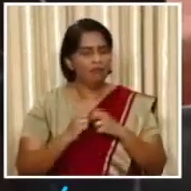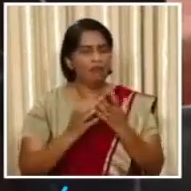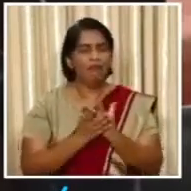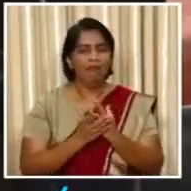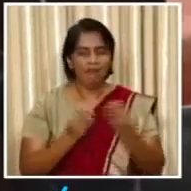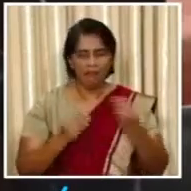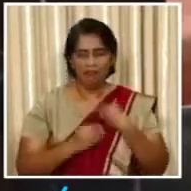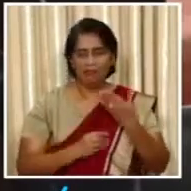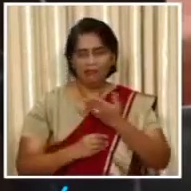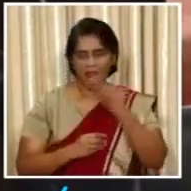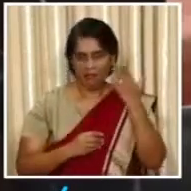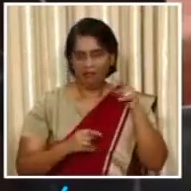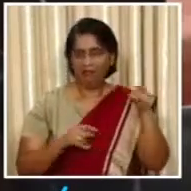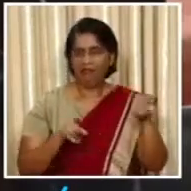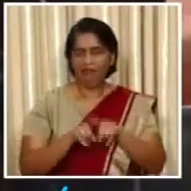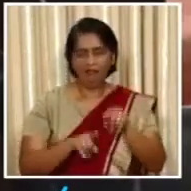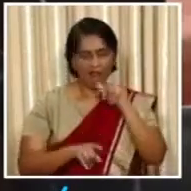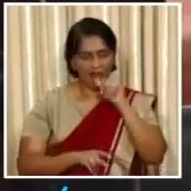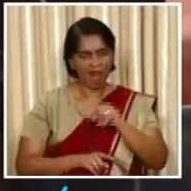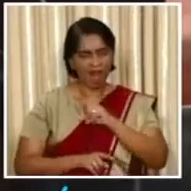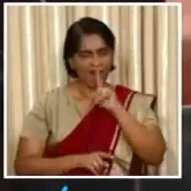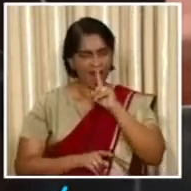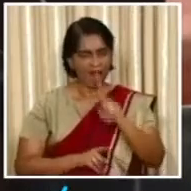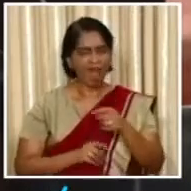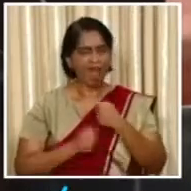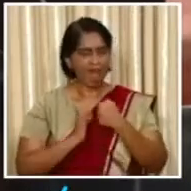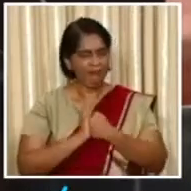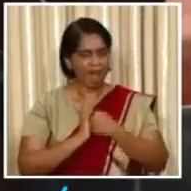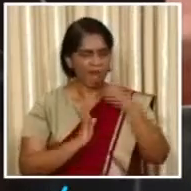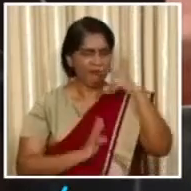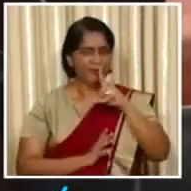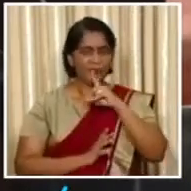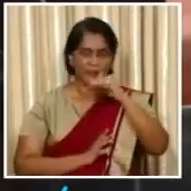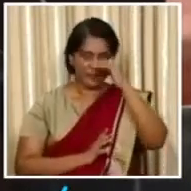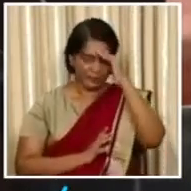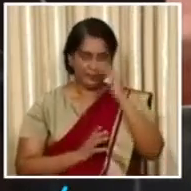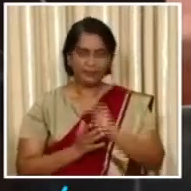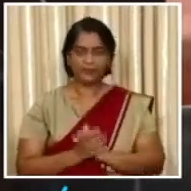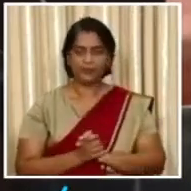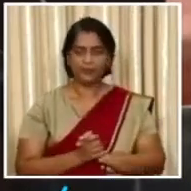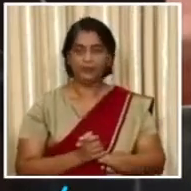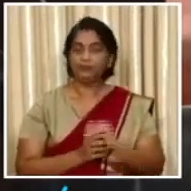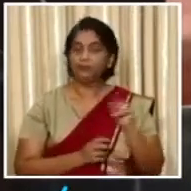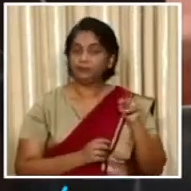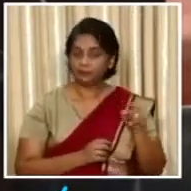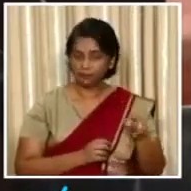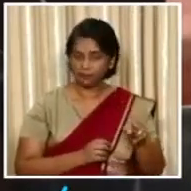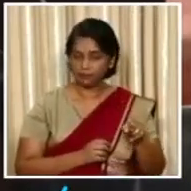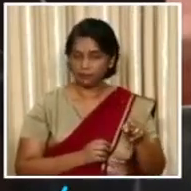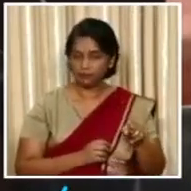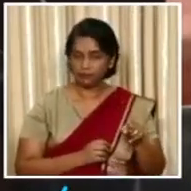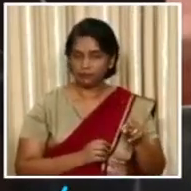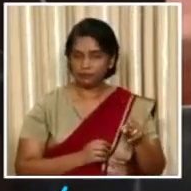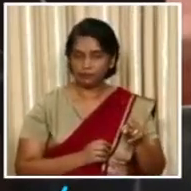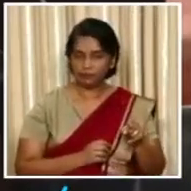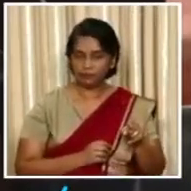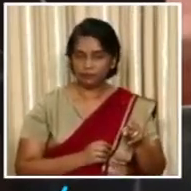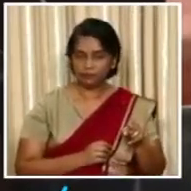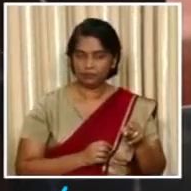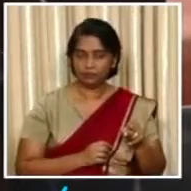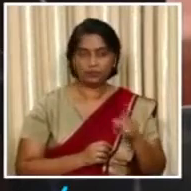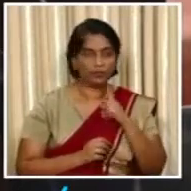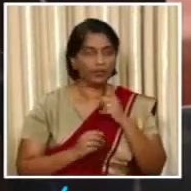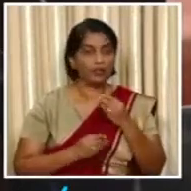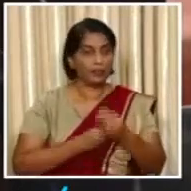இதை விலை மில் உற்பத்தியாளர்களுடைய விலையை நிர்ணயிக்க